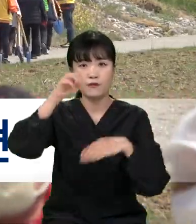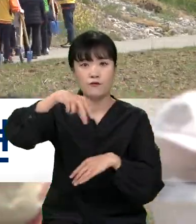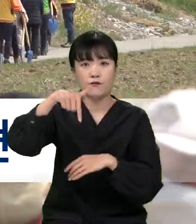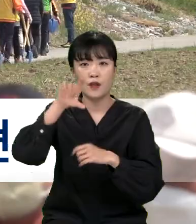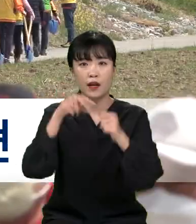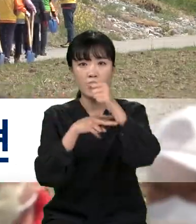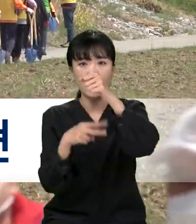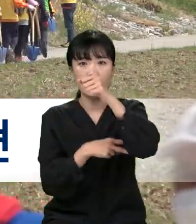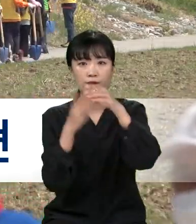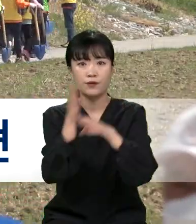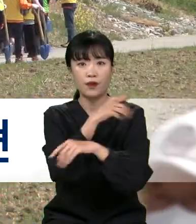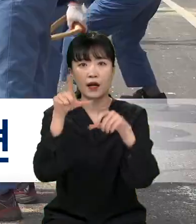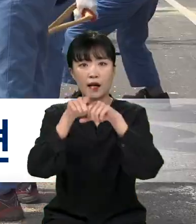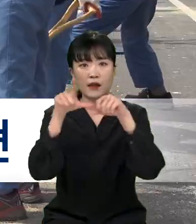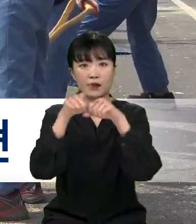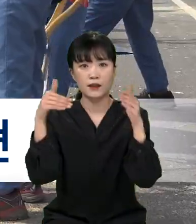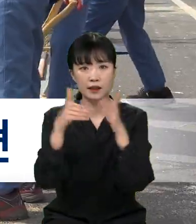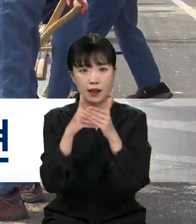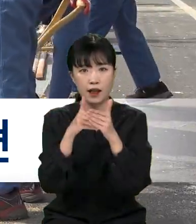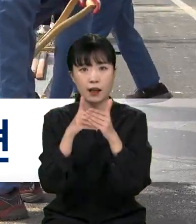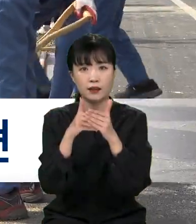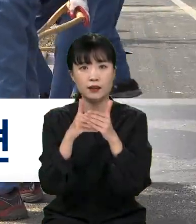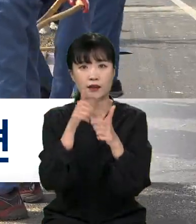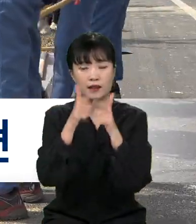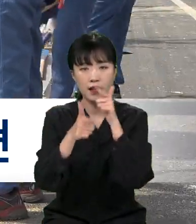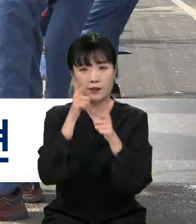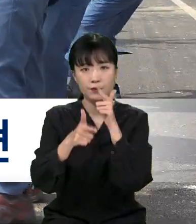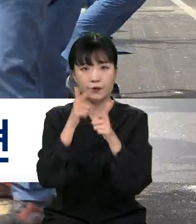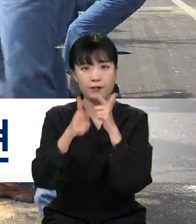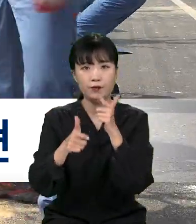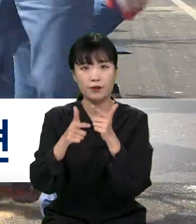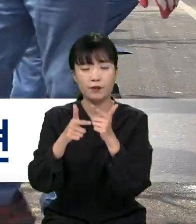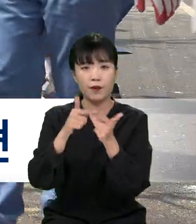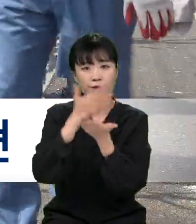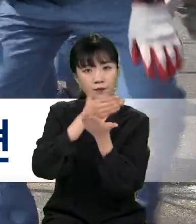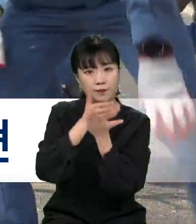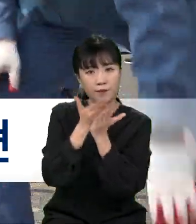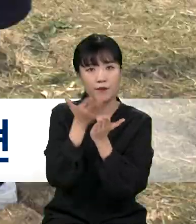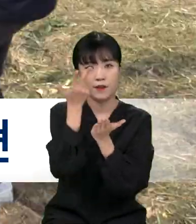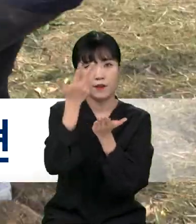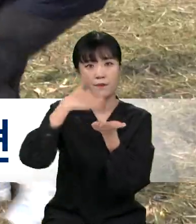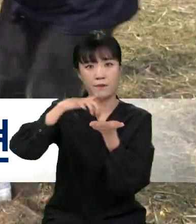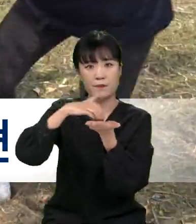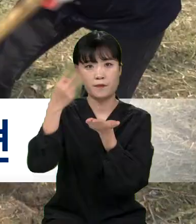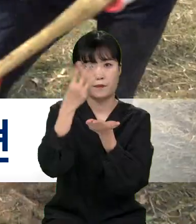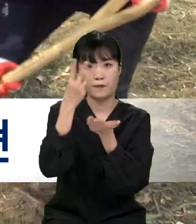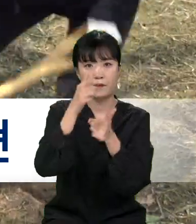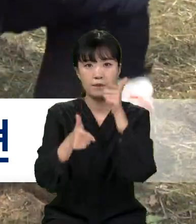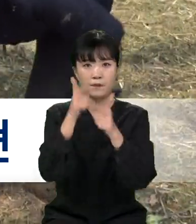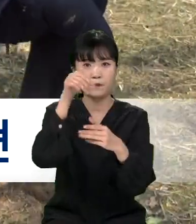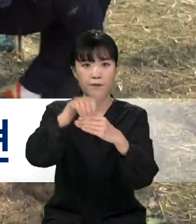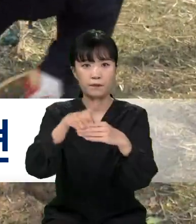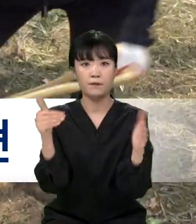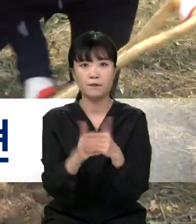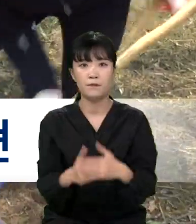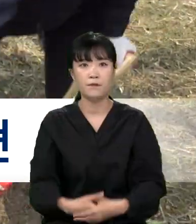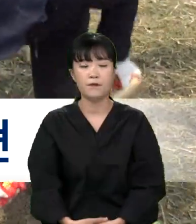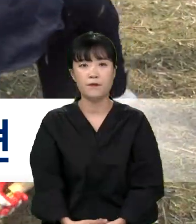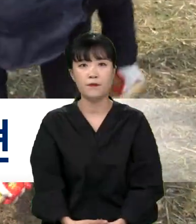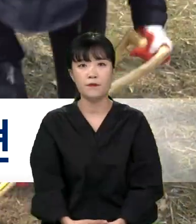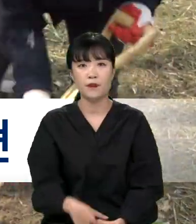교회에서 관문 lpg 충전소 1km 구간에 왕벚나무 등 7종 3000여 보네 수목을 식재해